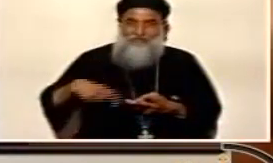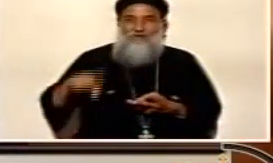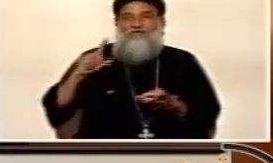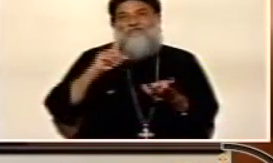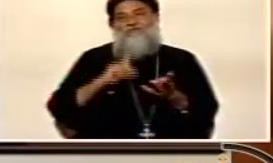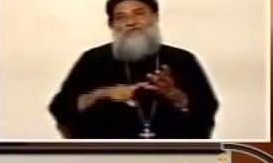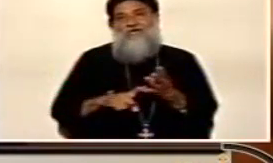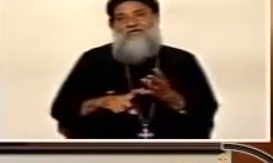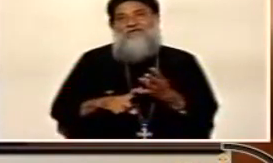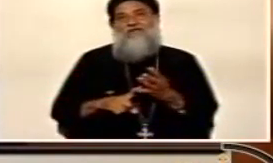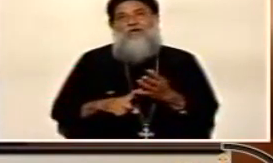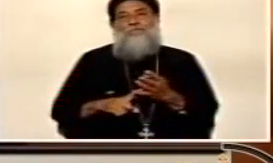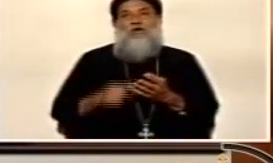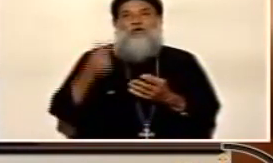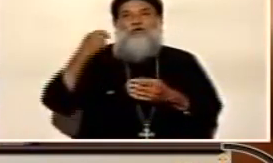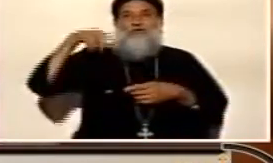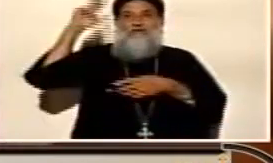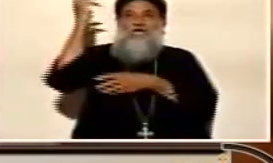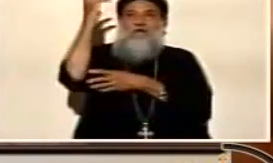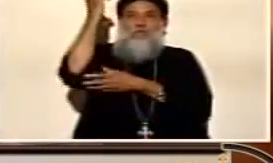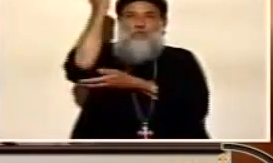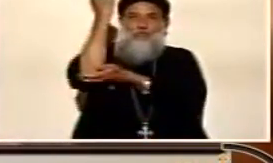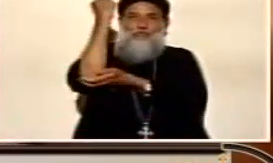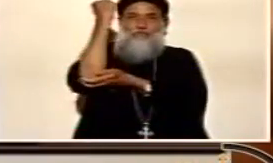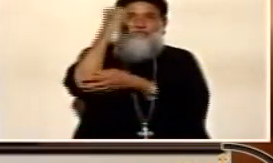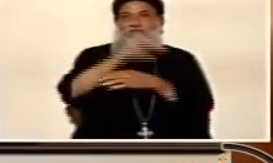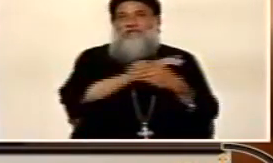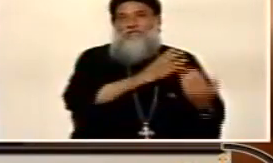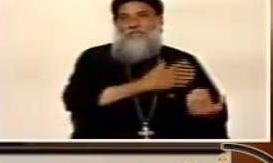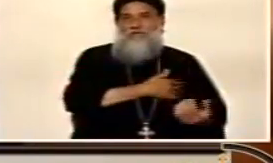من أعيادهم أو وجود